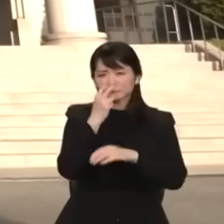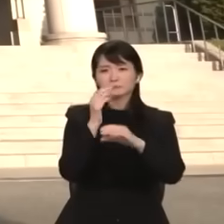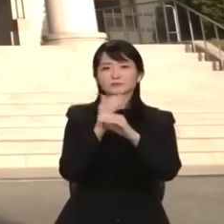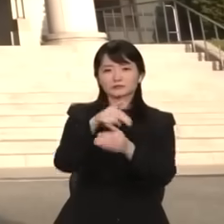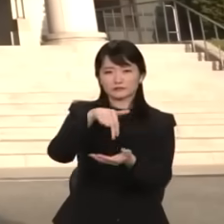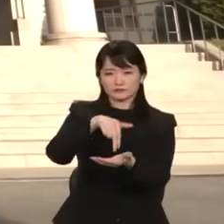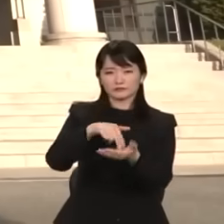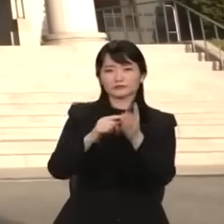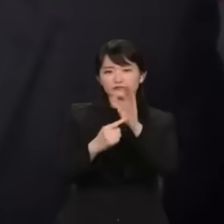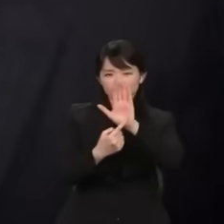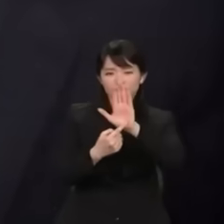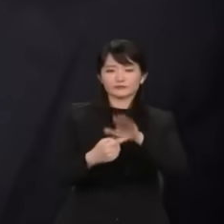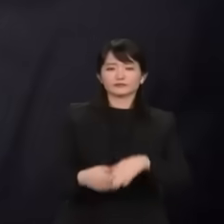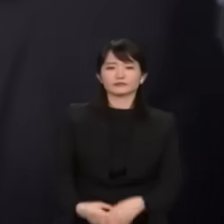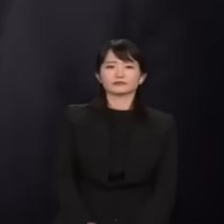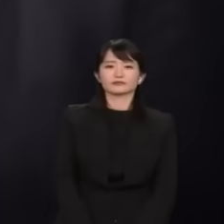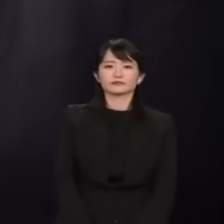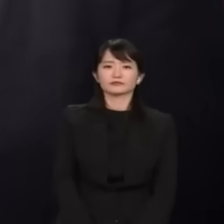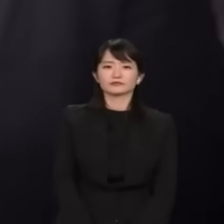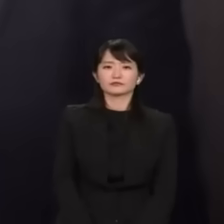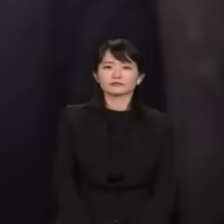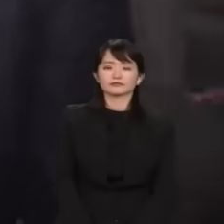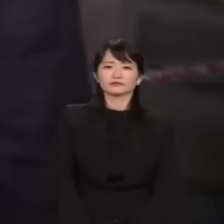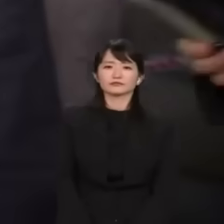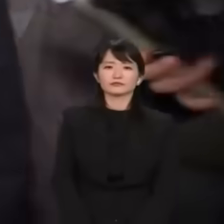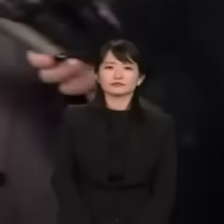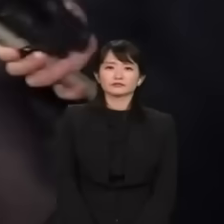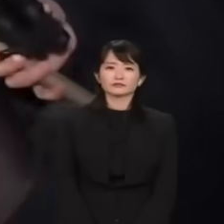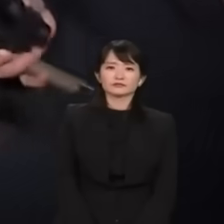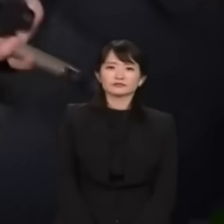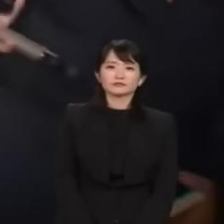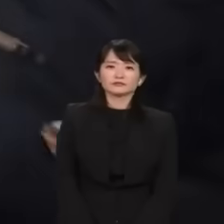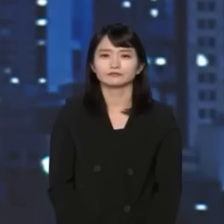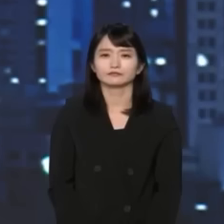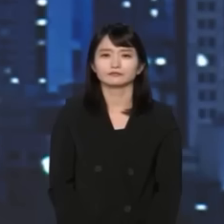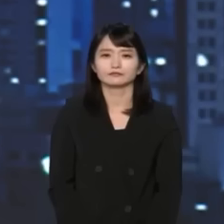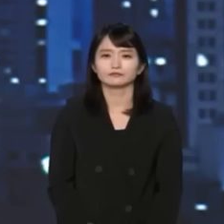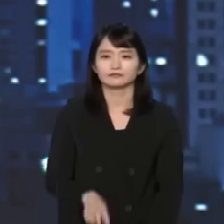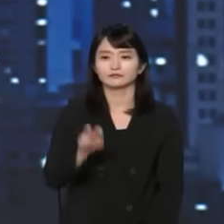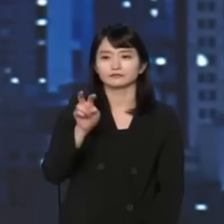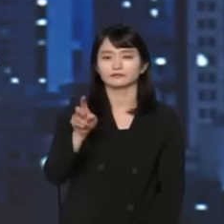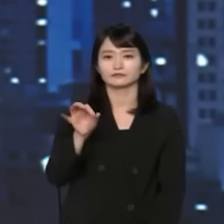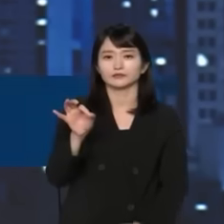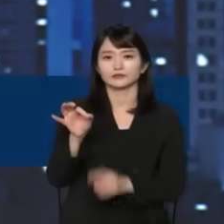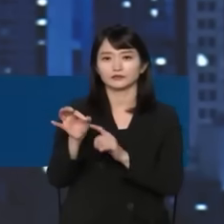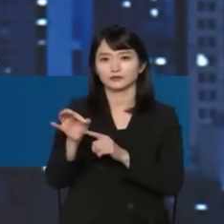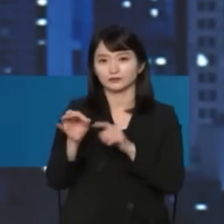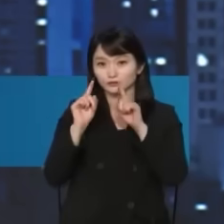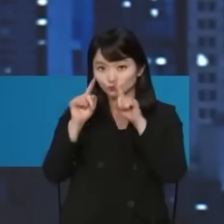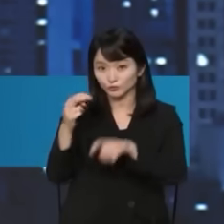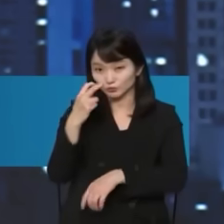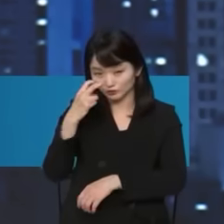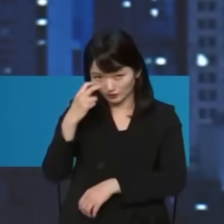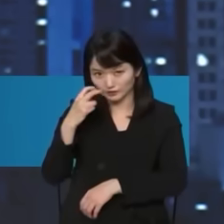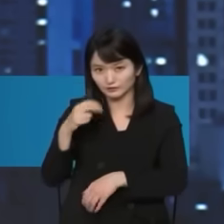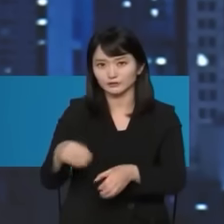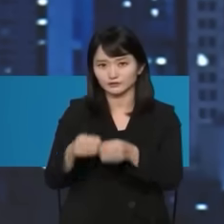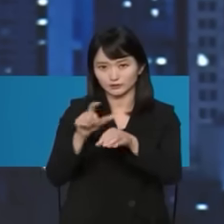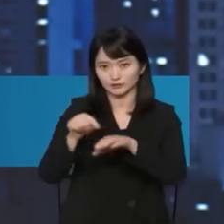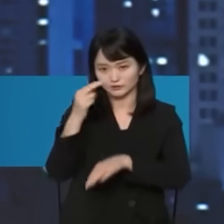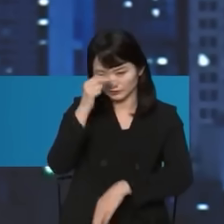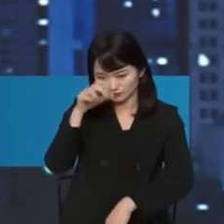것으로 알려졌습니다. JTBC 김필주입니다. 명태균 씨 의혹을 수사하고 있는 창원지검으로